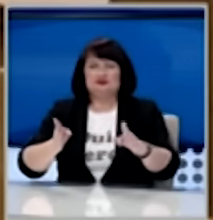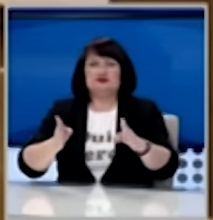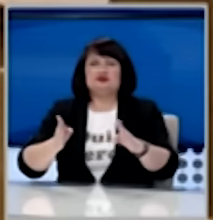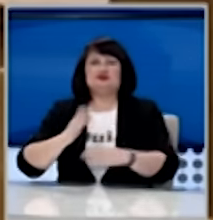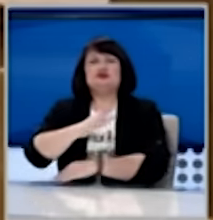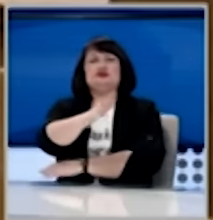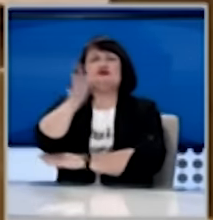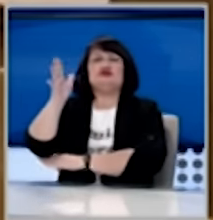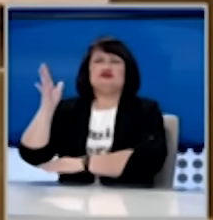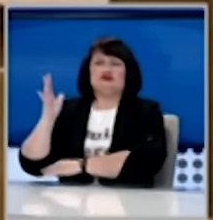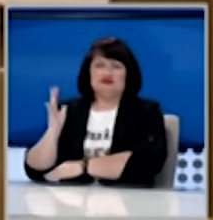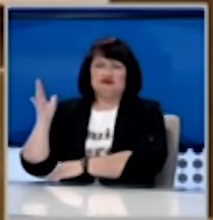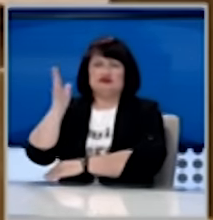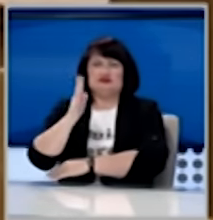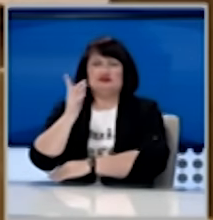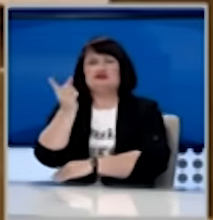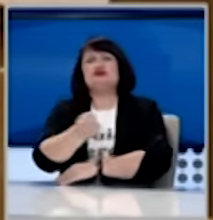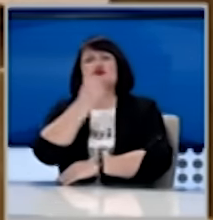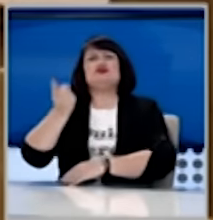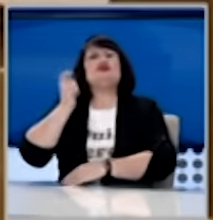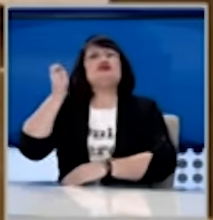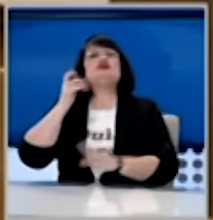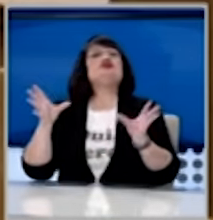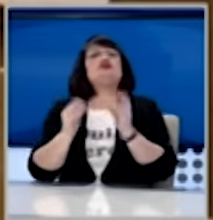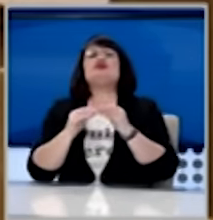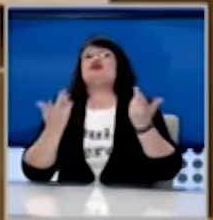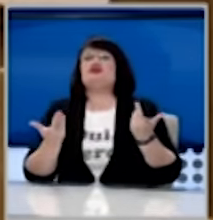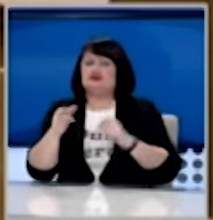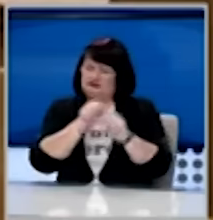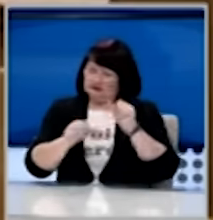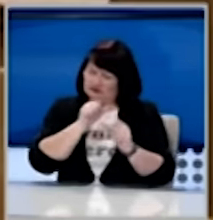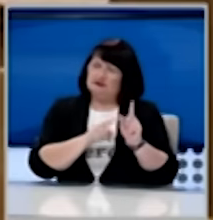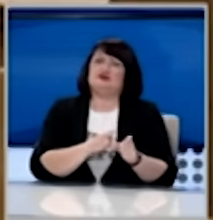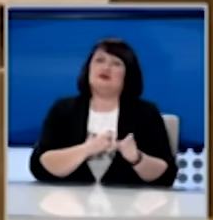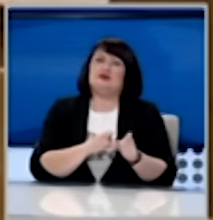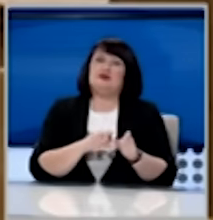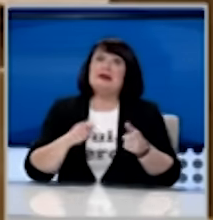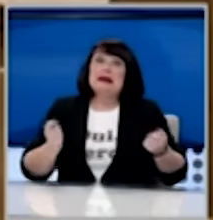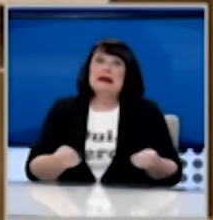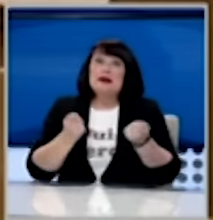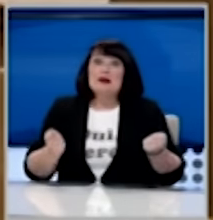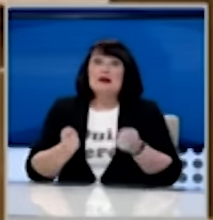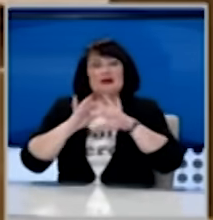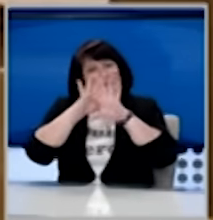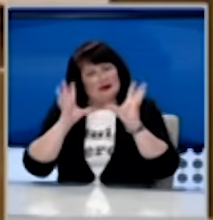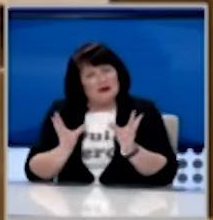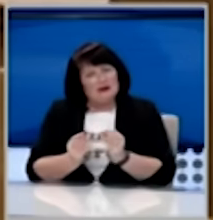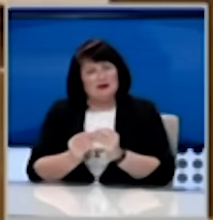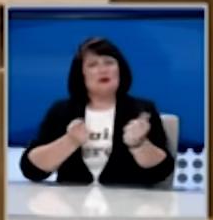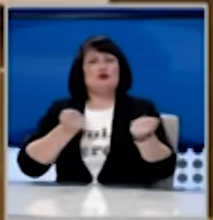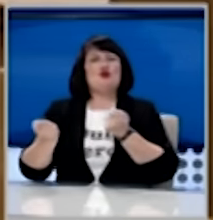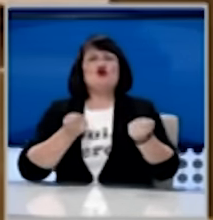δασικής και περιβαλλοντικής πολιτικής σας αντί να ολοκ να υλοποιήσετε την ολοκληρωμένη